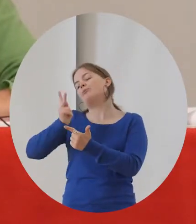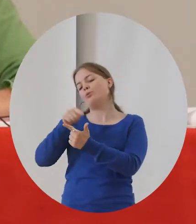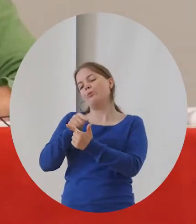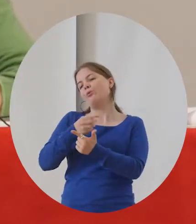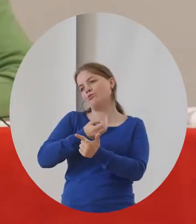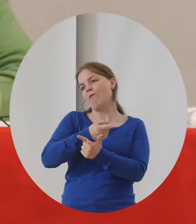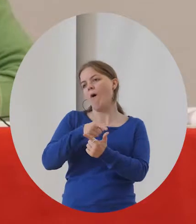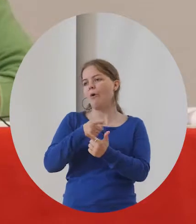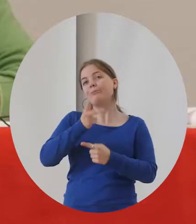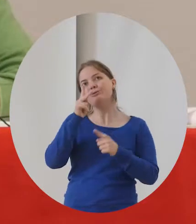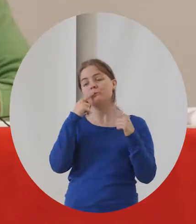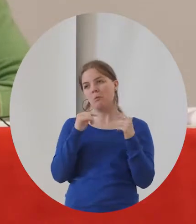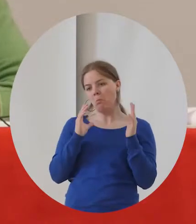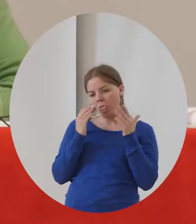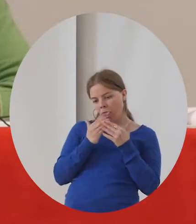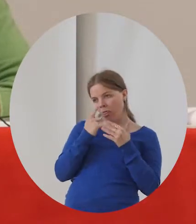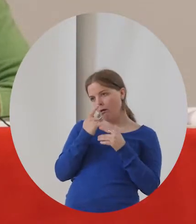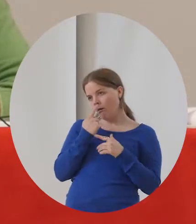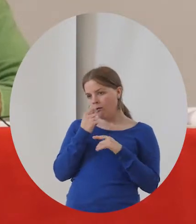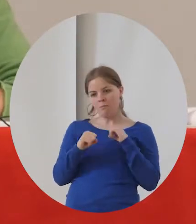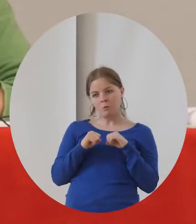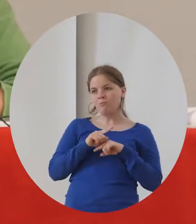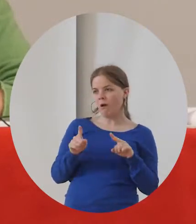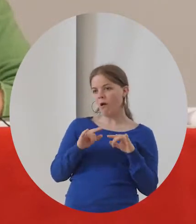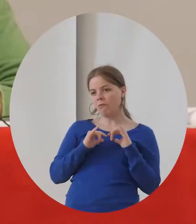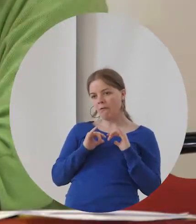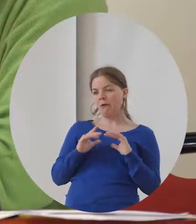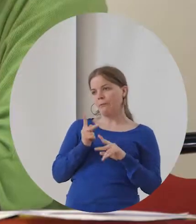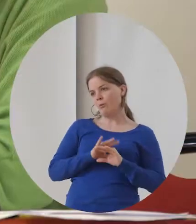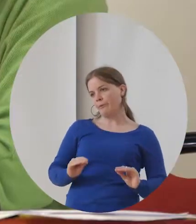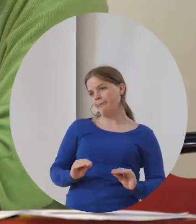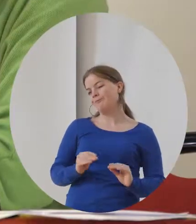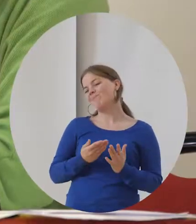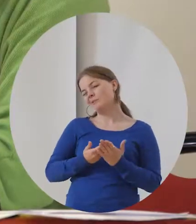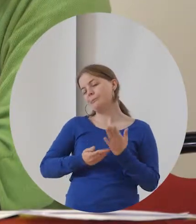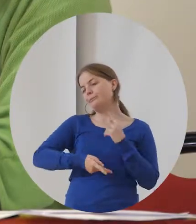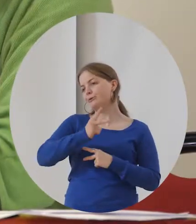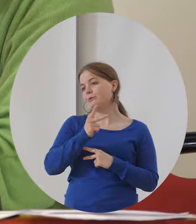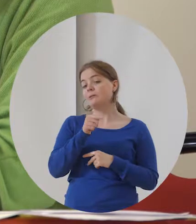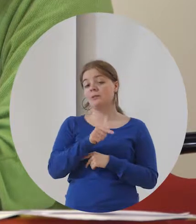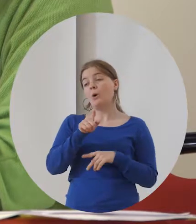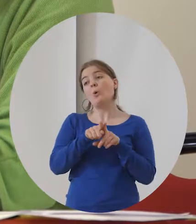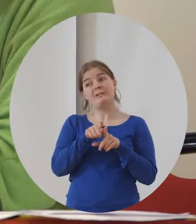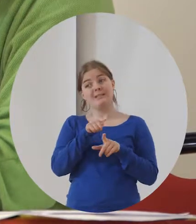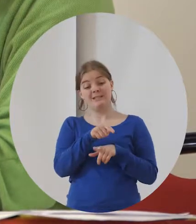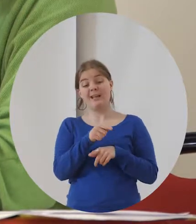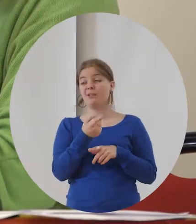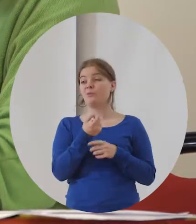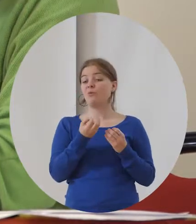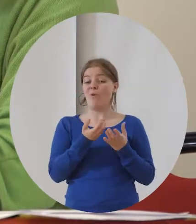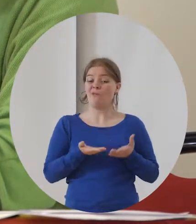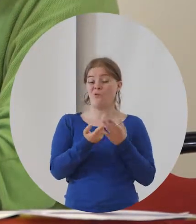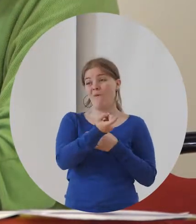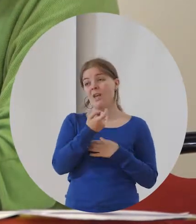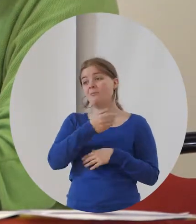sur le versant de l'inhibition. Et il y a aussi l'inhibition qui est due au fait des parents qui, des fois,